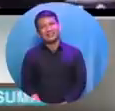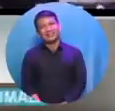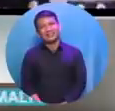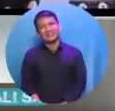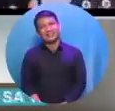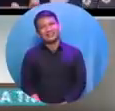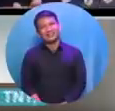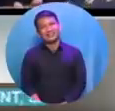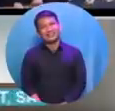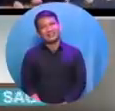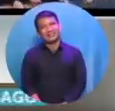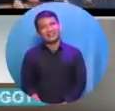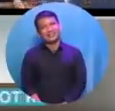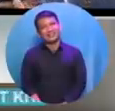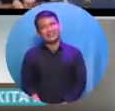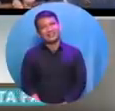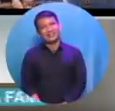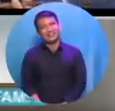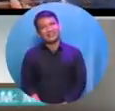Kanta. 1, 2, 3, go.